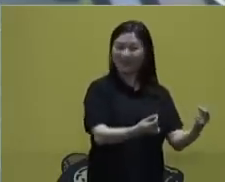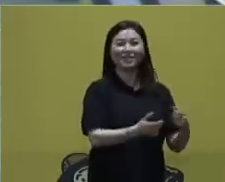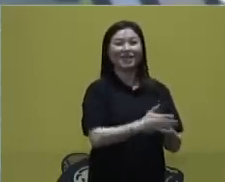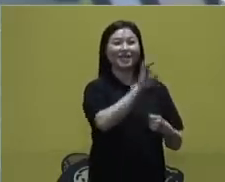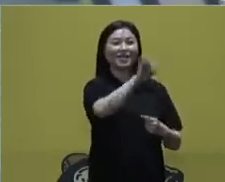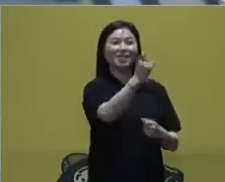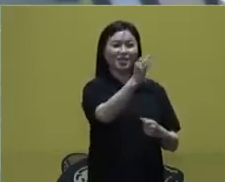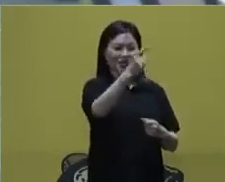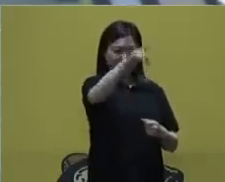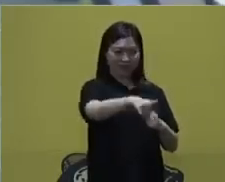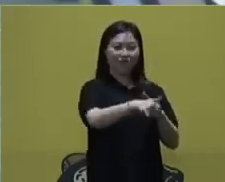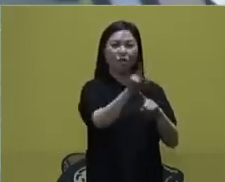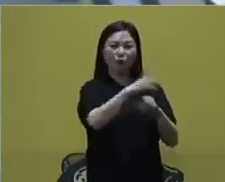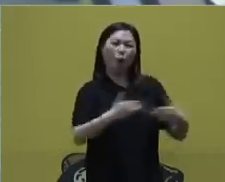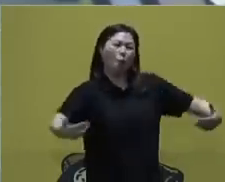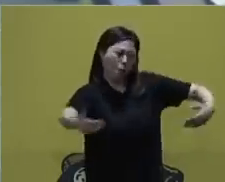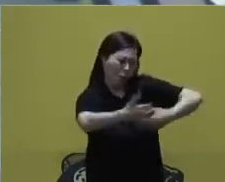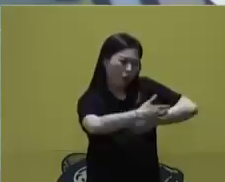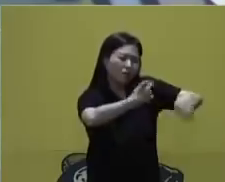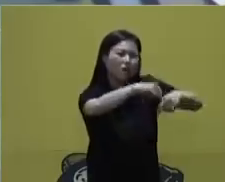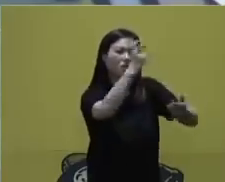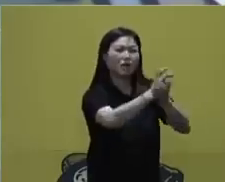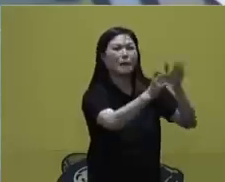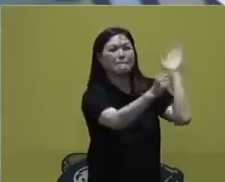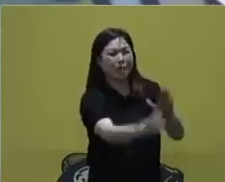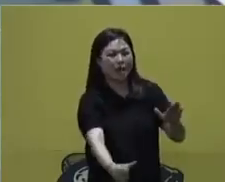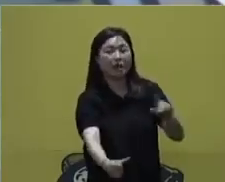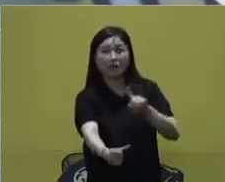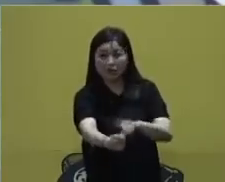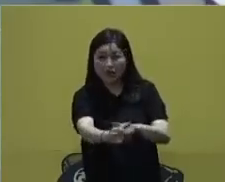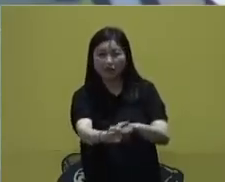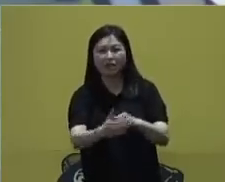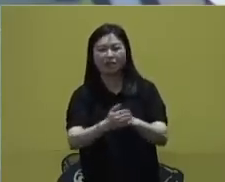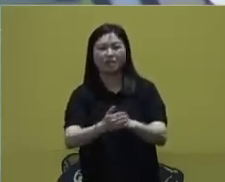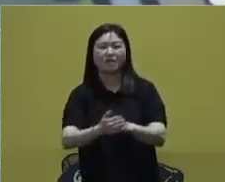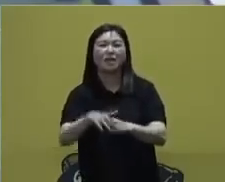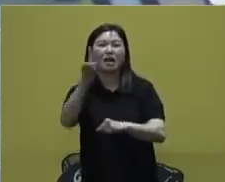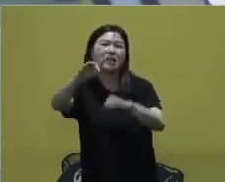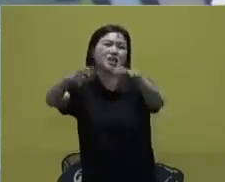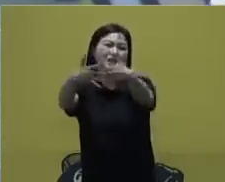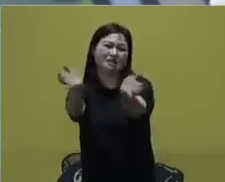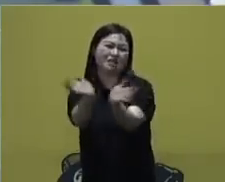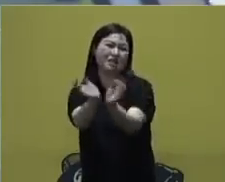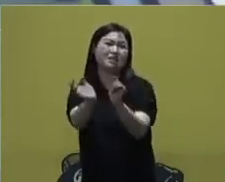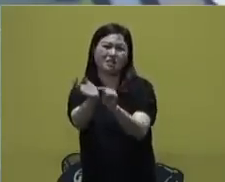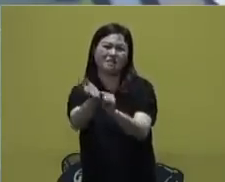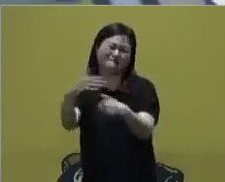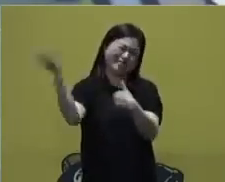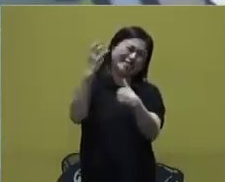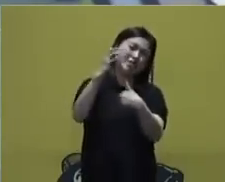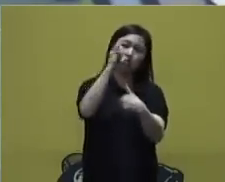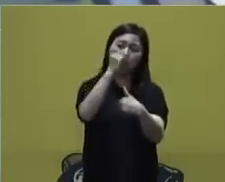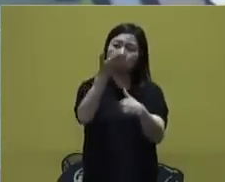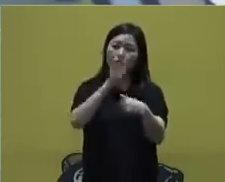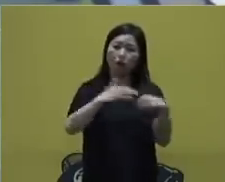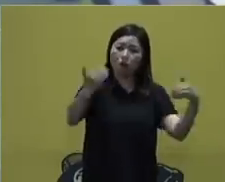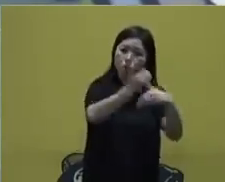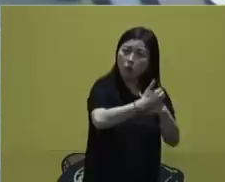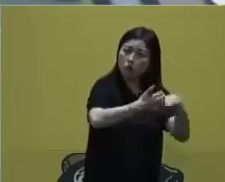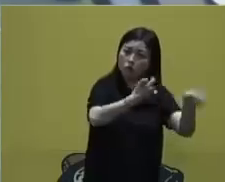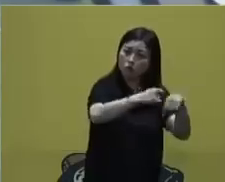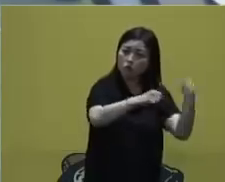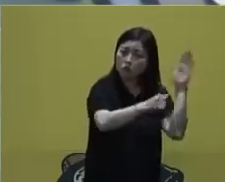그거는 포용 정책이 실패했다라는 야당의 공격이 있었는데 아, 포용 정책의 문제는 아니었죠. 그렇지만은 야당이